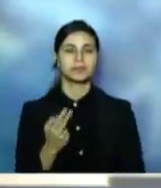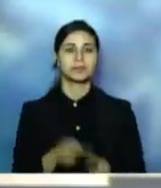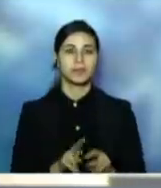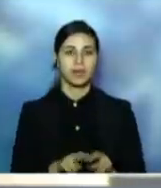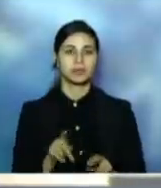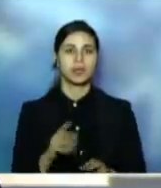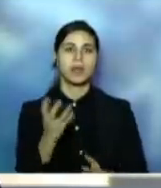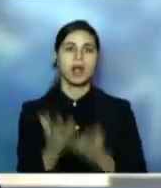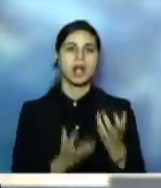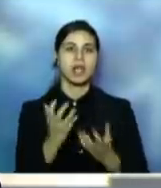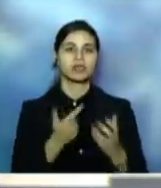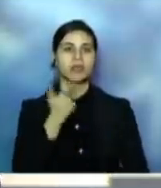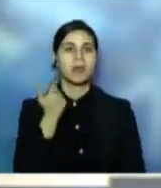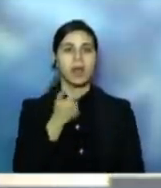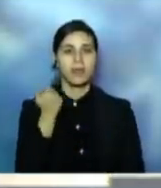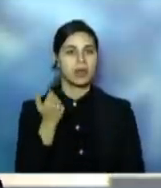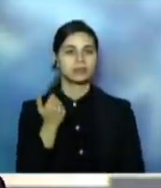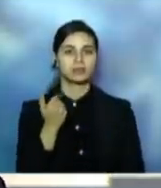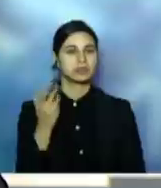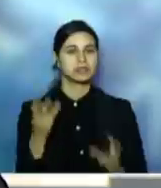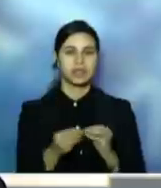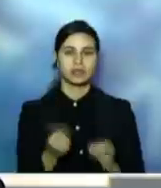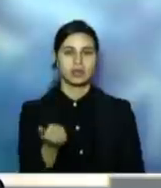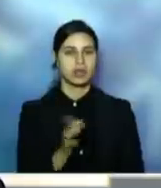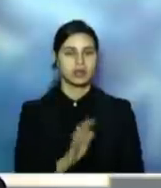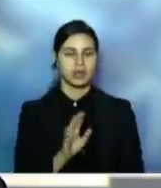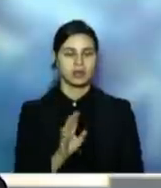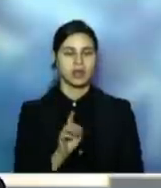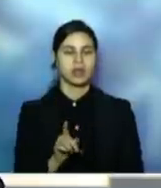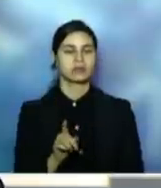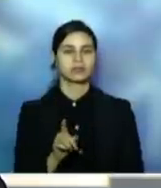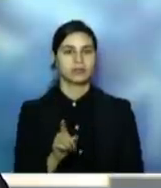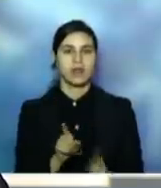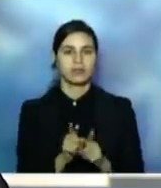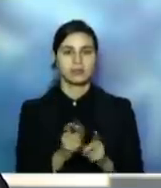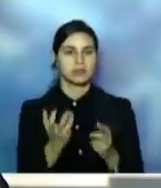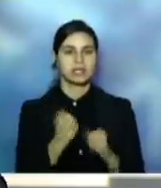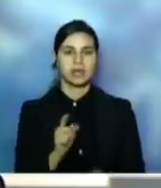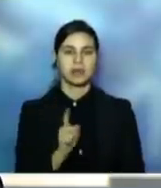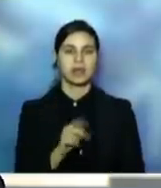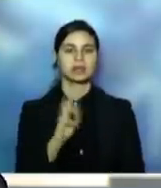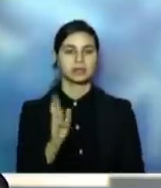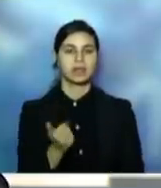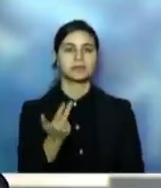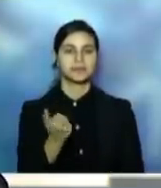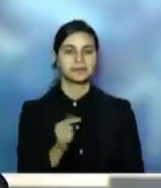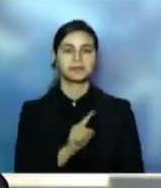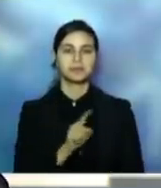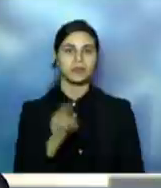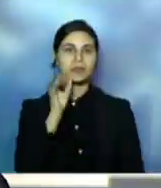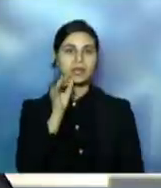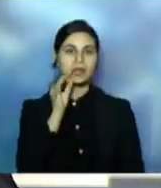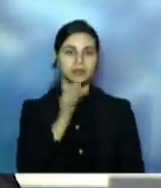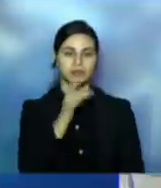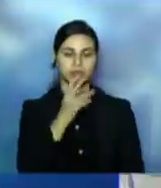ამიტომ გადახარშული ფაფები არც ზოგადად ჯანსაღიკვებისთვის არ არის მაინდამაინც მისაღები და რა თქმა უნდა არც დიაბეტიანისთვის.